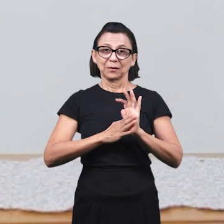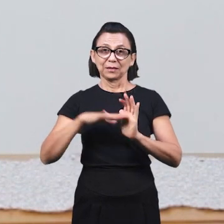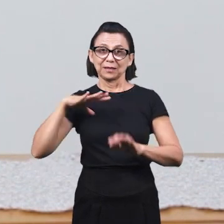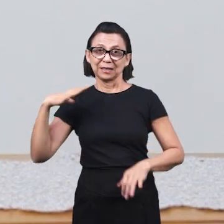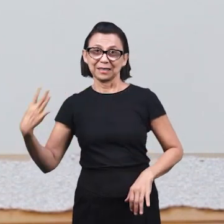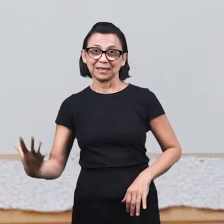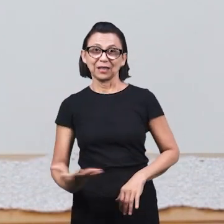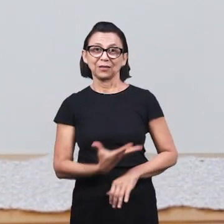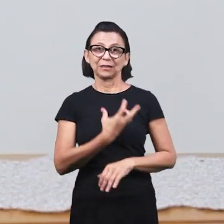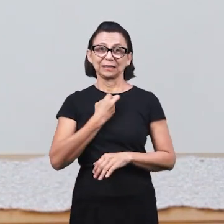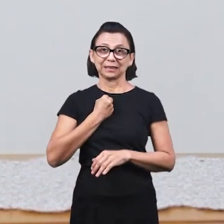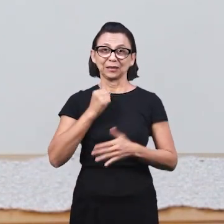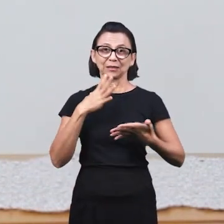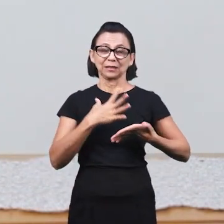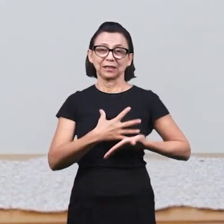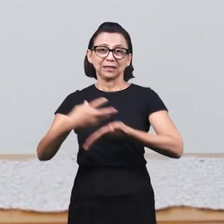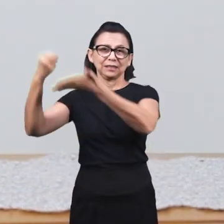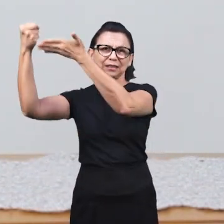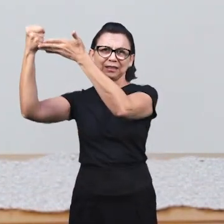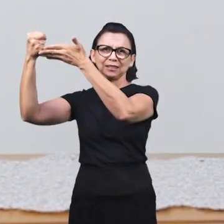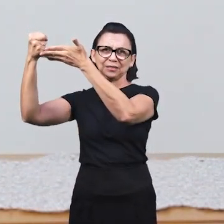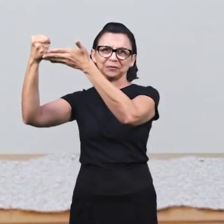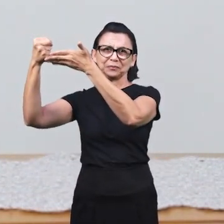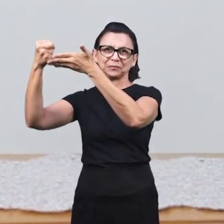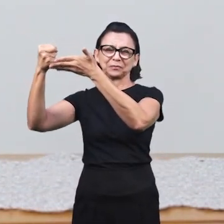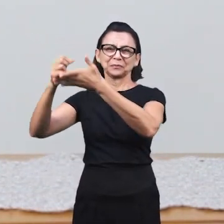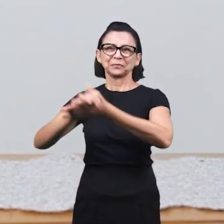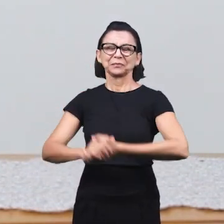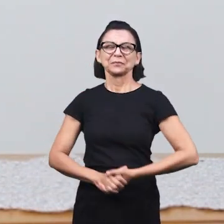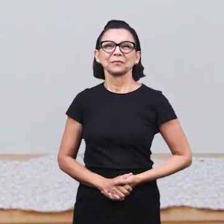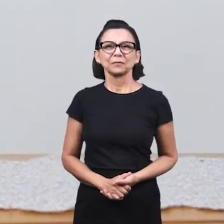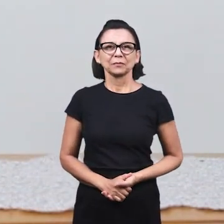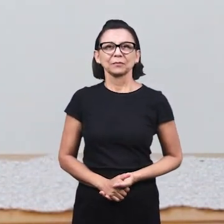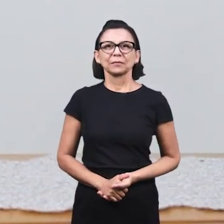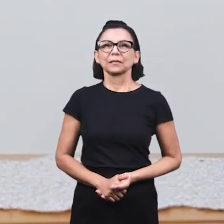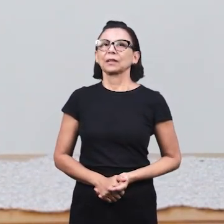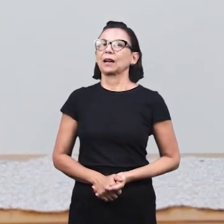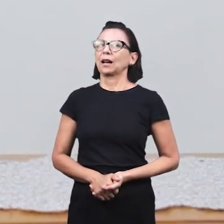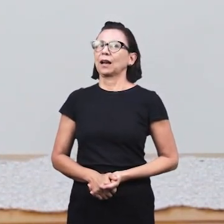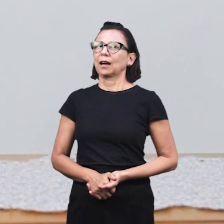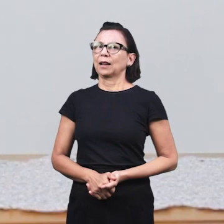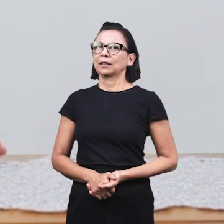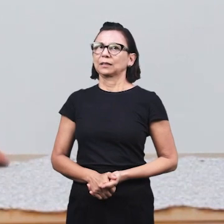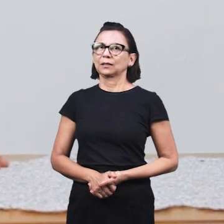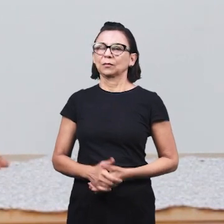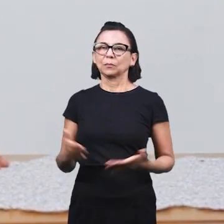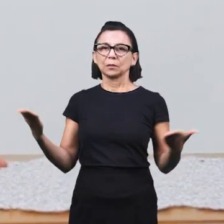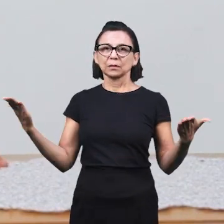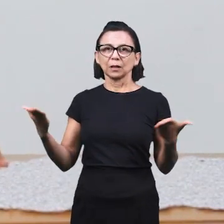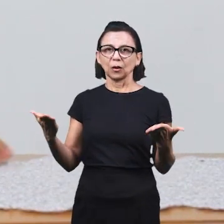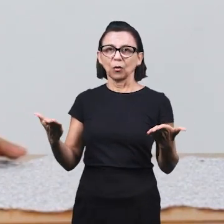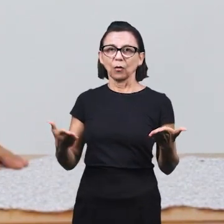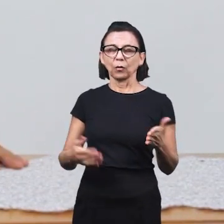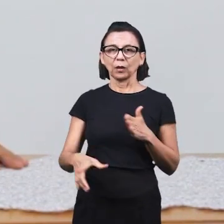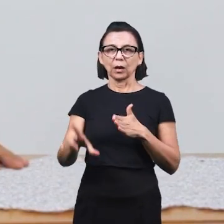трансцендировать из временного в вечное. Тот, кто послал меня,